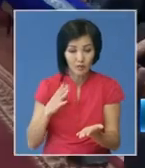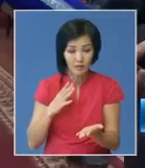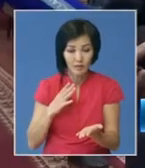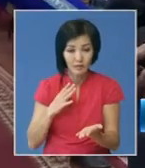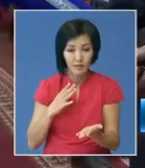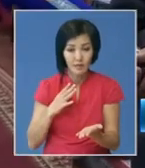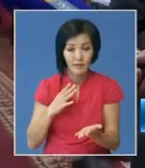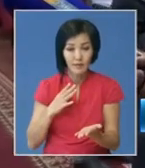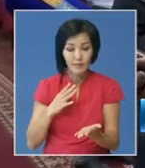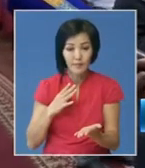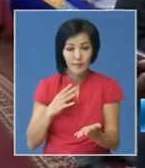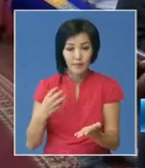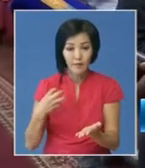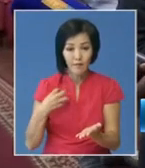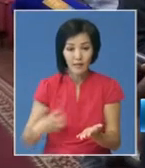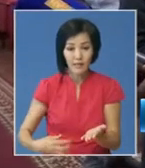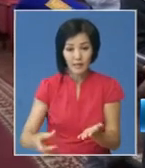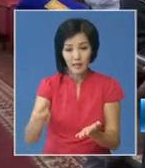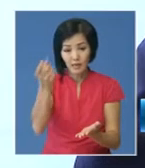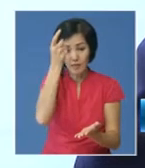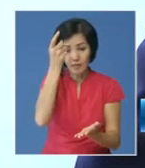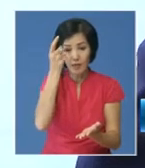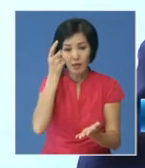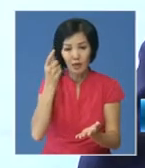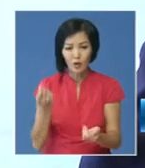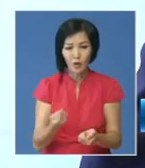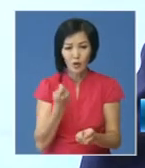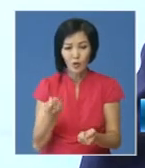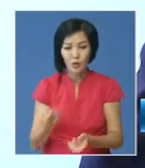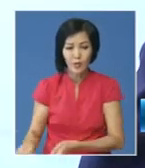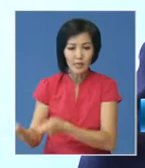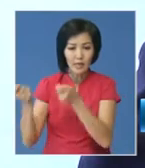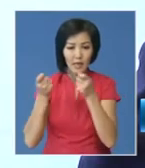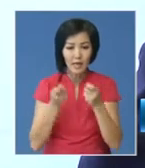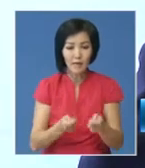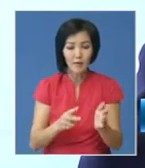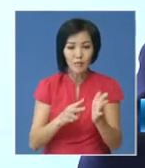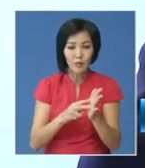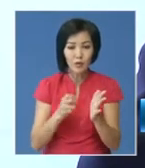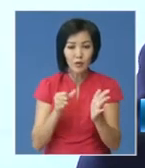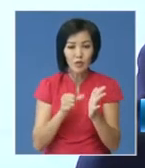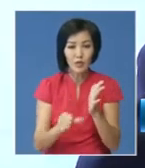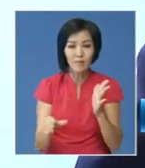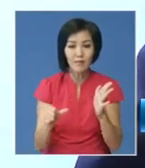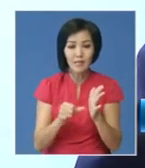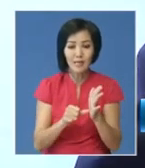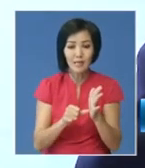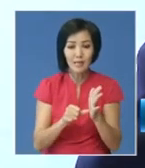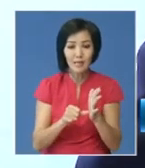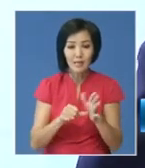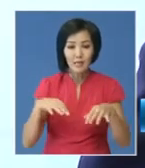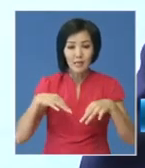Өзінің жаңағы Франция, Германия тұқымдарына келіп, бұған 766 сельхоз техника